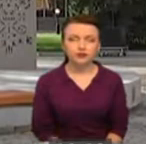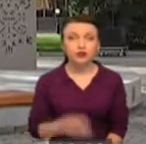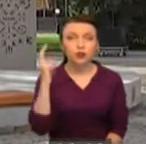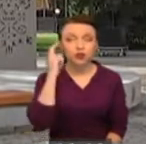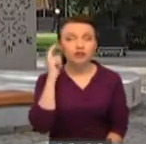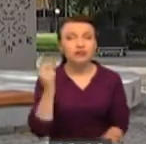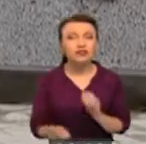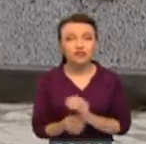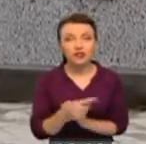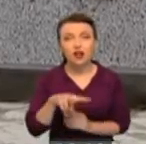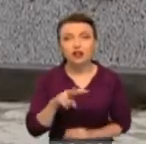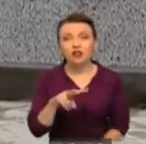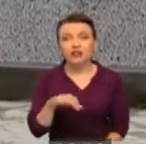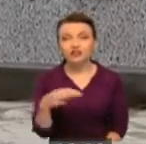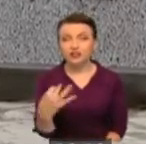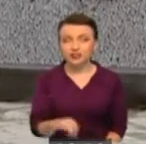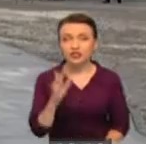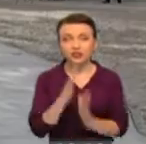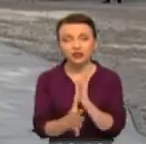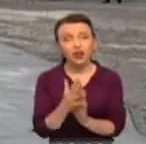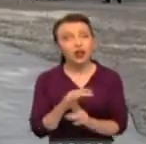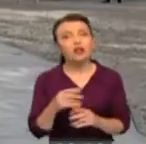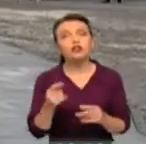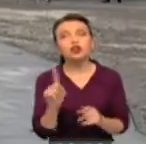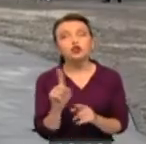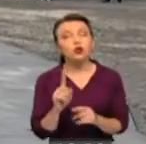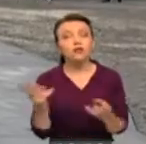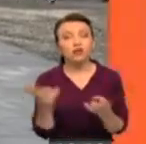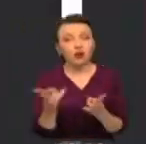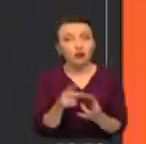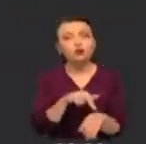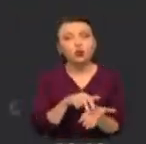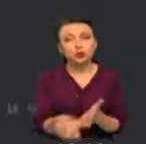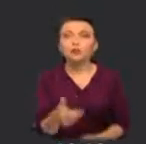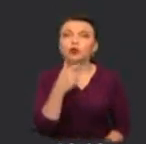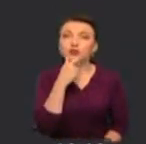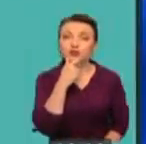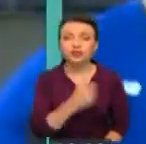Києві з'явився латвійський сквер, на що варто сходити подивитися.